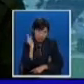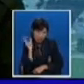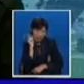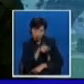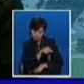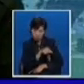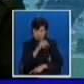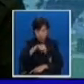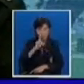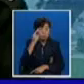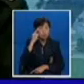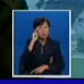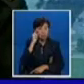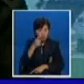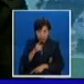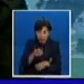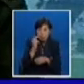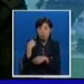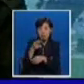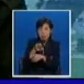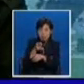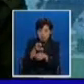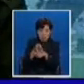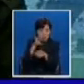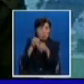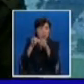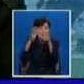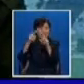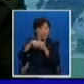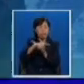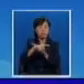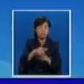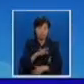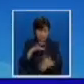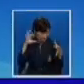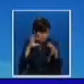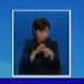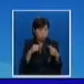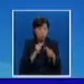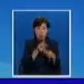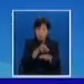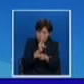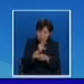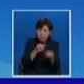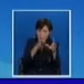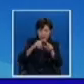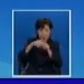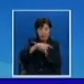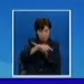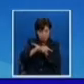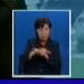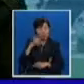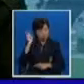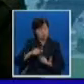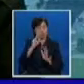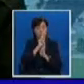ล้วมีเหตุการณ์เกิดขึ้นนะครับก็ถ้าถามว่าอาวุธยุทโธปกรณ์เนี่ยบ้านเมืองนี้ก็ต้องใช้กฎหมายเรา